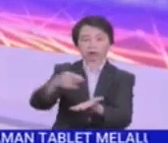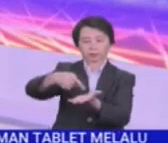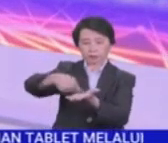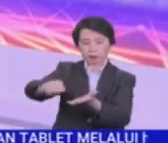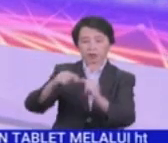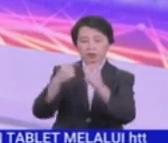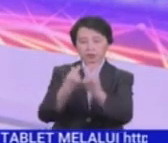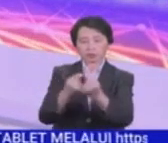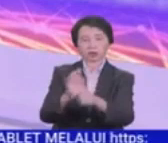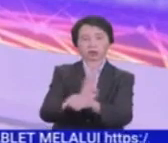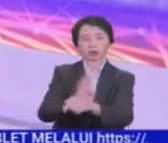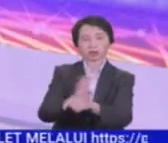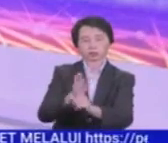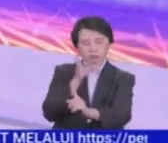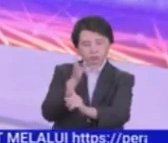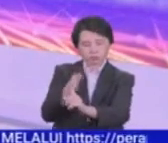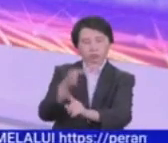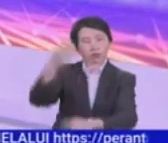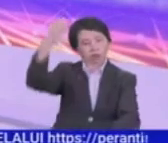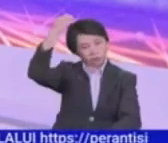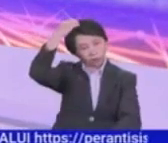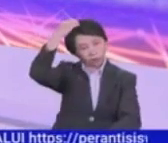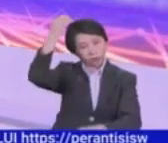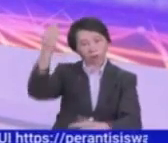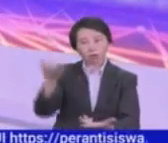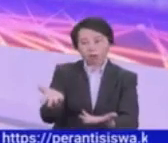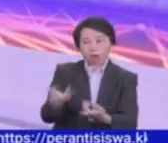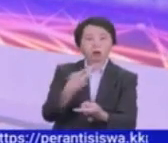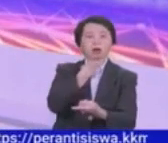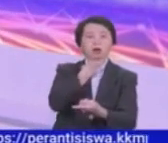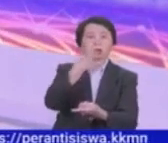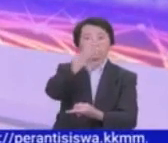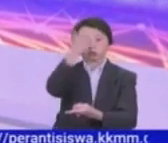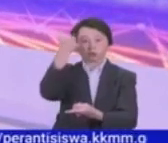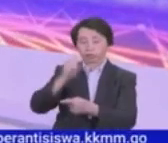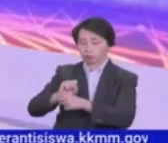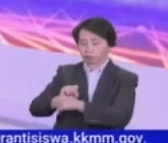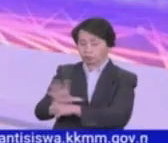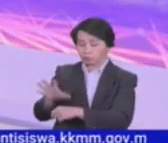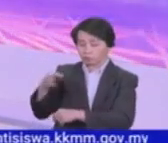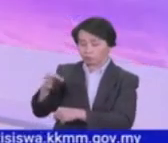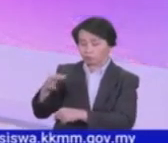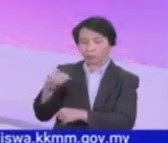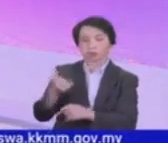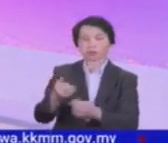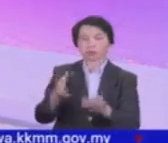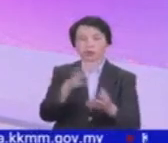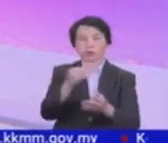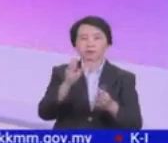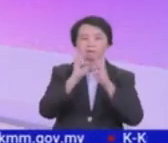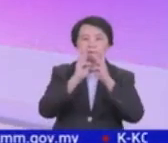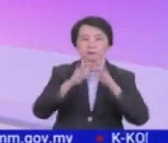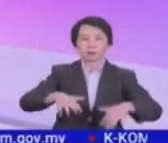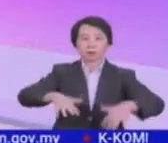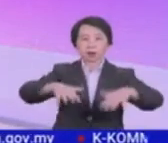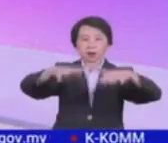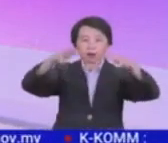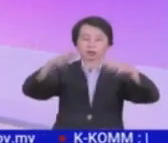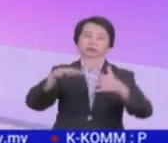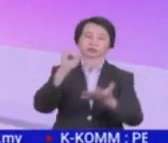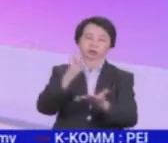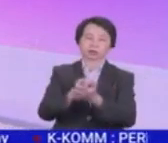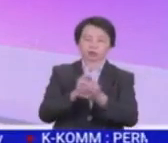kepada golongan usahawan sasaran di Selangor yang terkesan akibat pandemik COVID-19 dan bencana banjir. Ia adalah